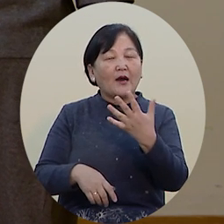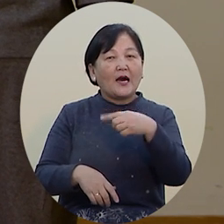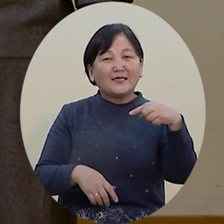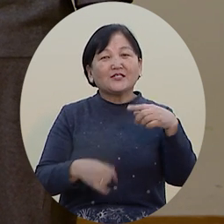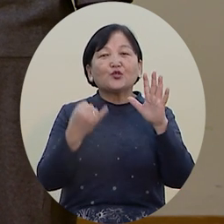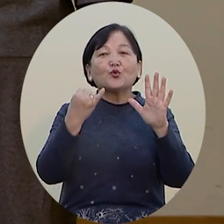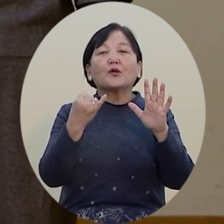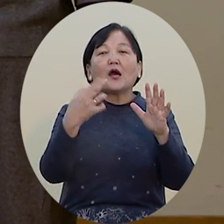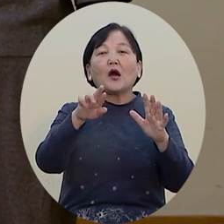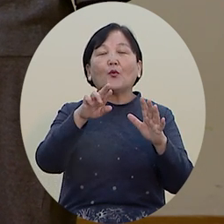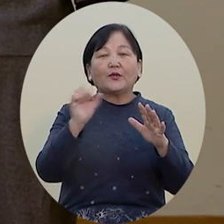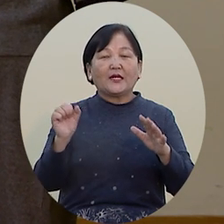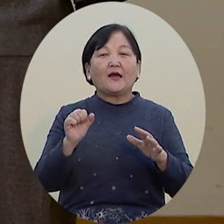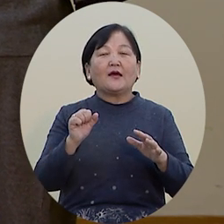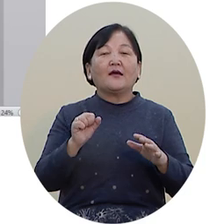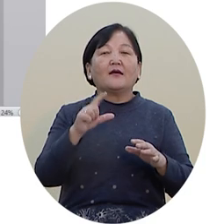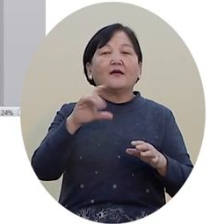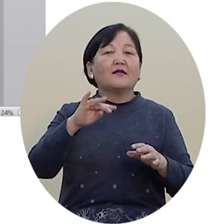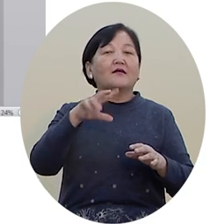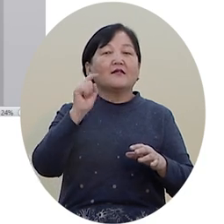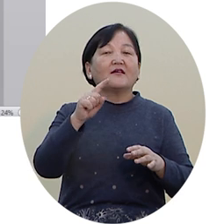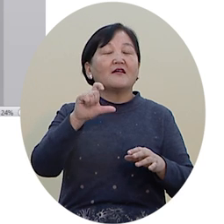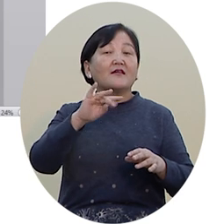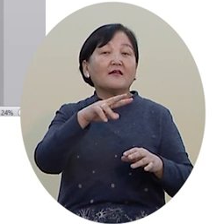5-6 хэрэглээ байдаг юм байна альт.